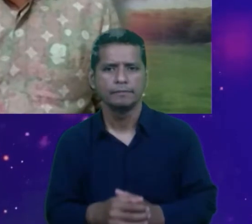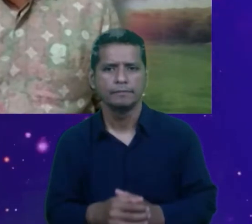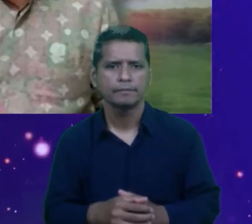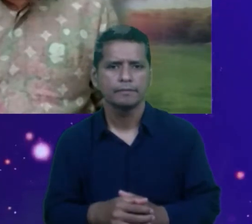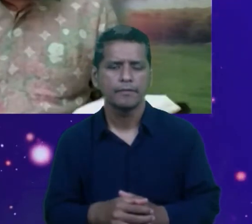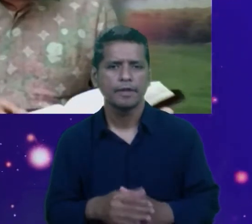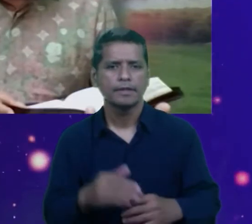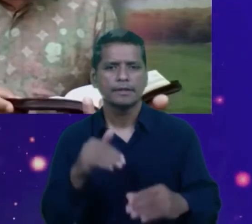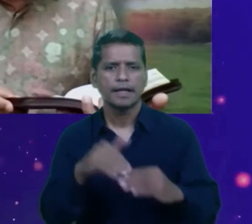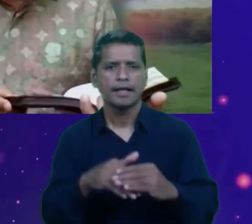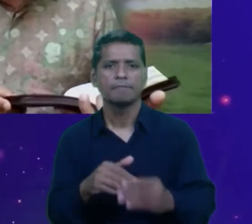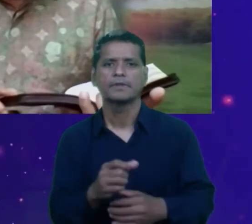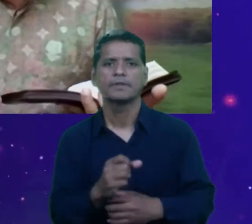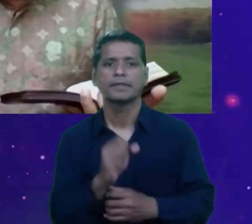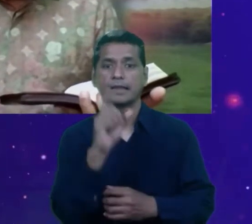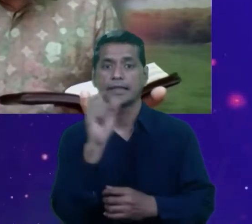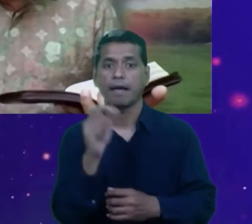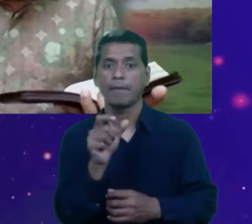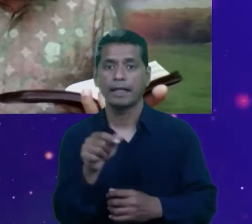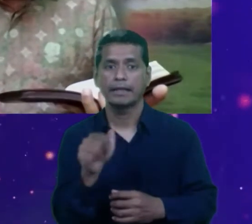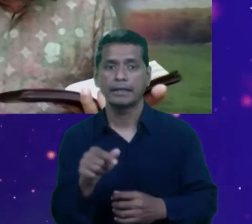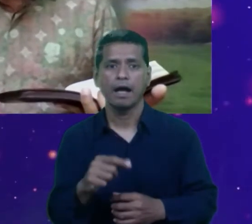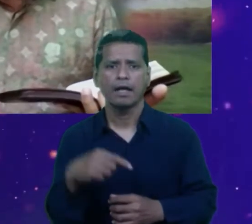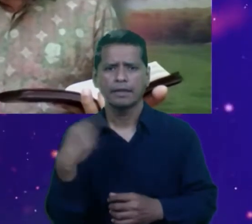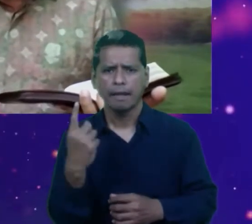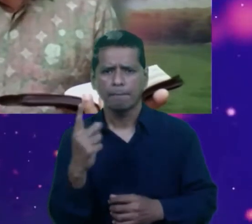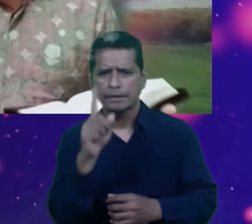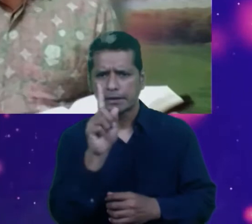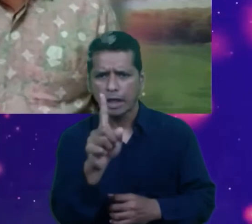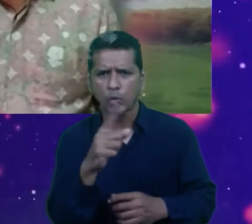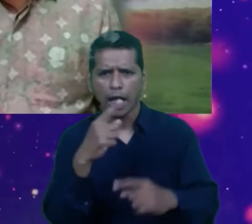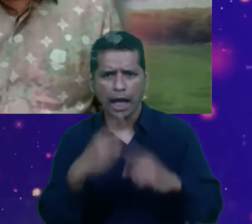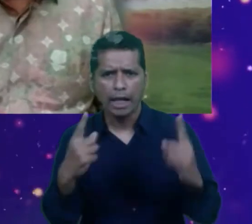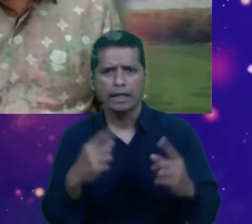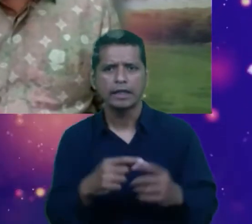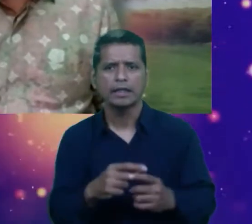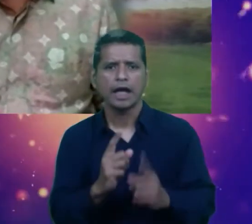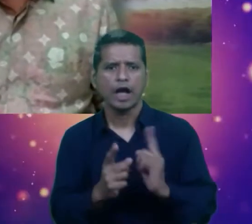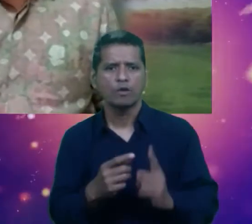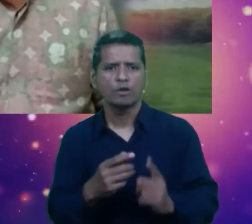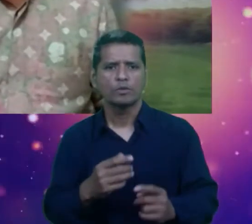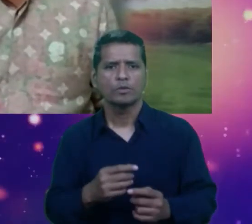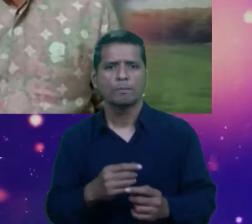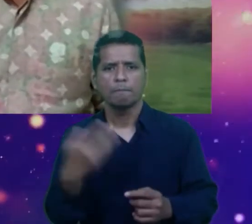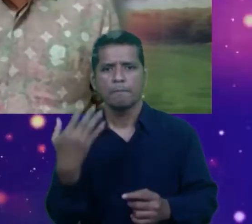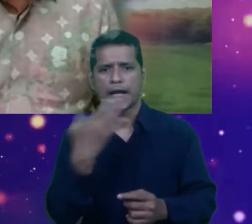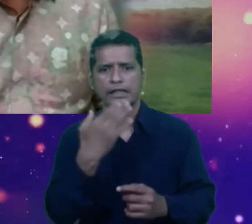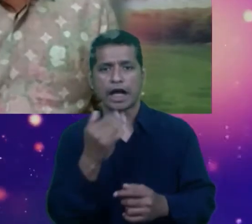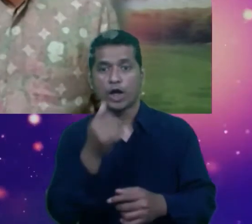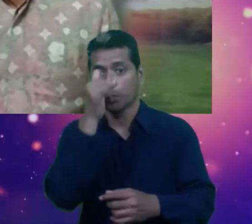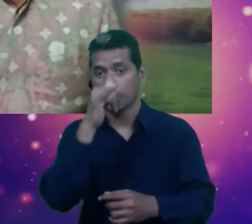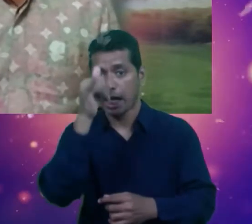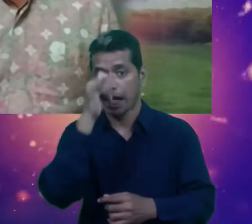ayat ini berbunyi, tahta Allah dan anak domba. Artinya pada satu tahta